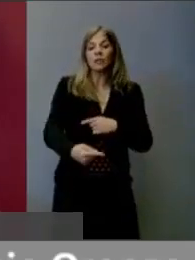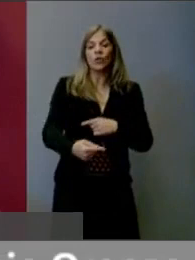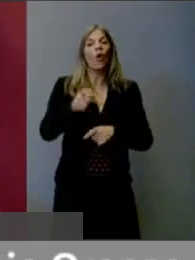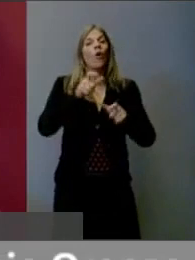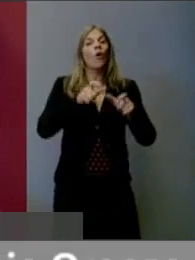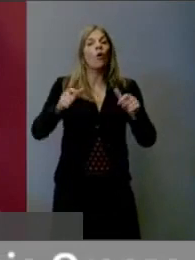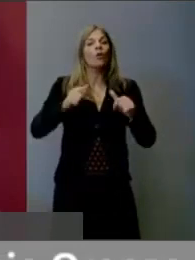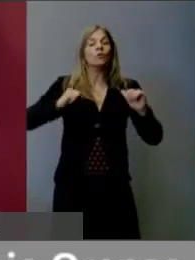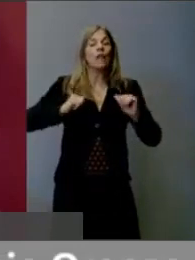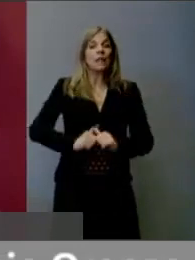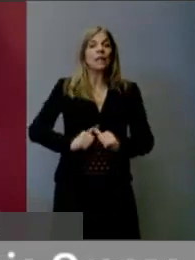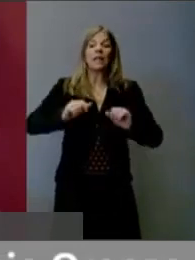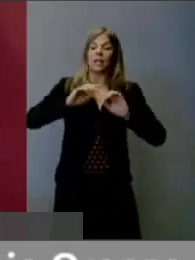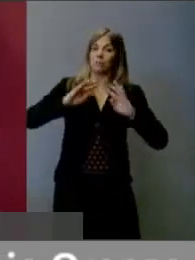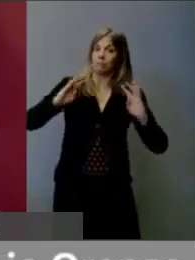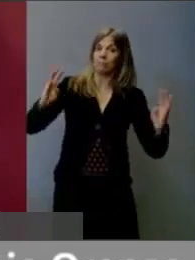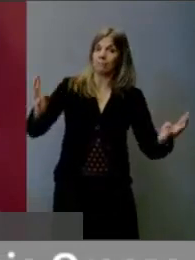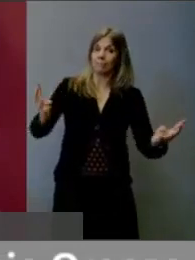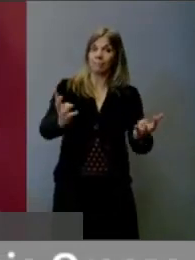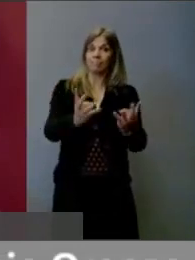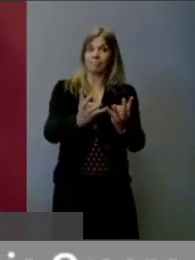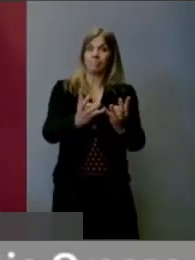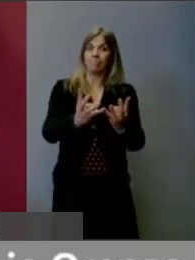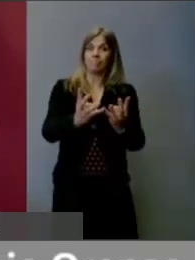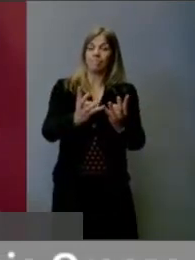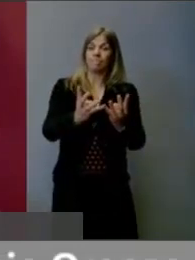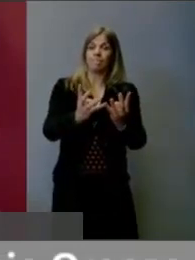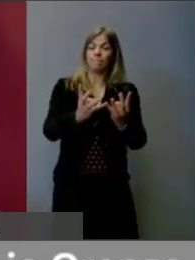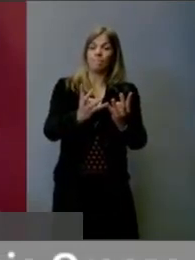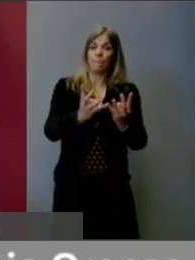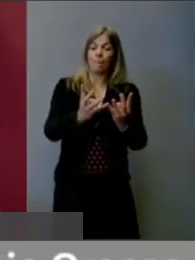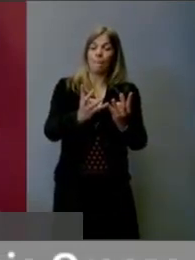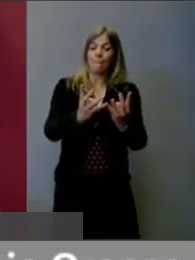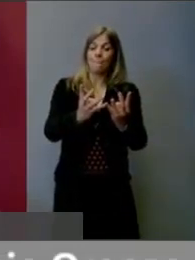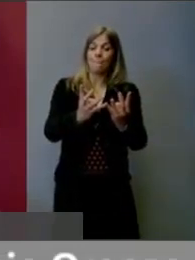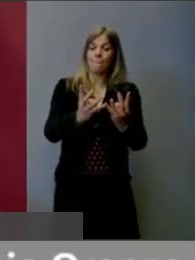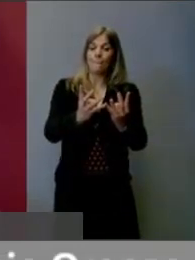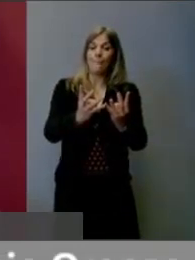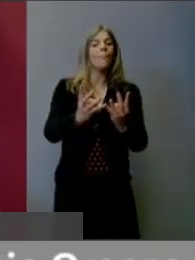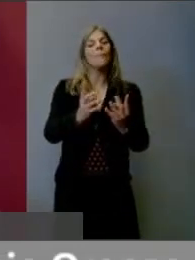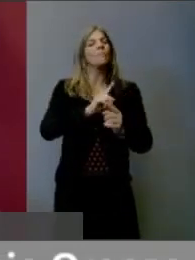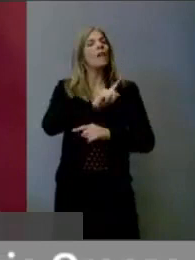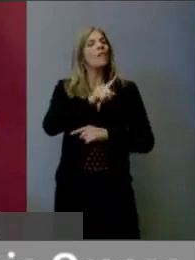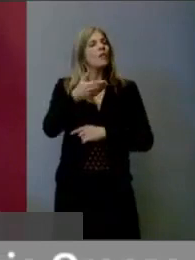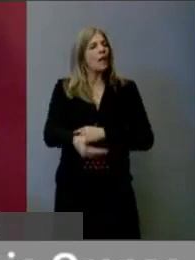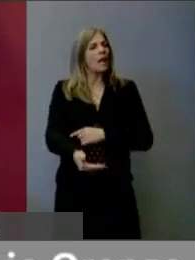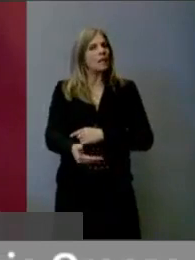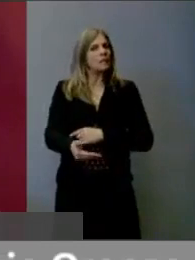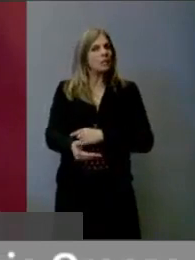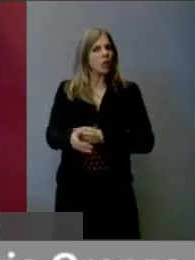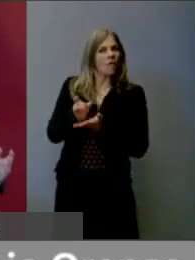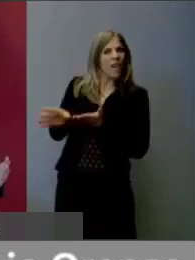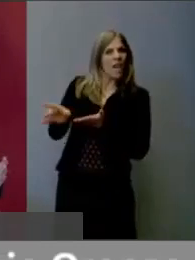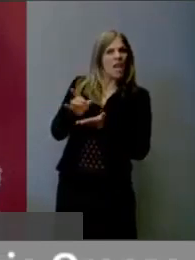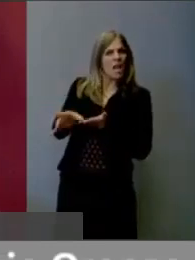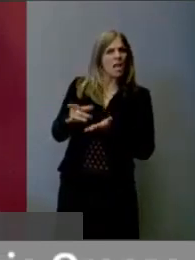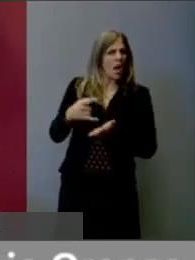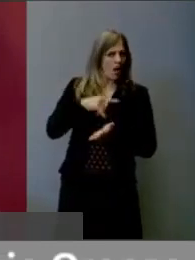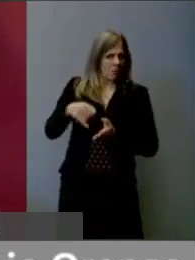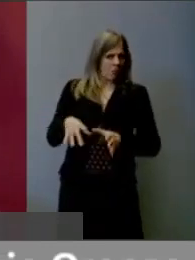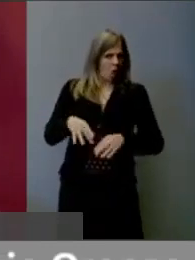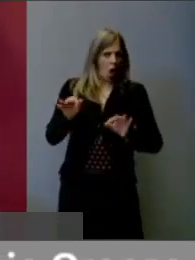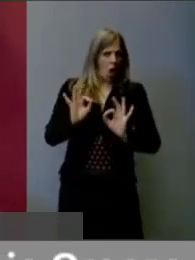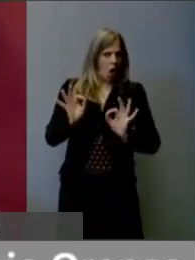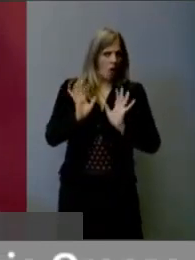con i cittadini, nessuno ha avviato delle attività di esproprio, nessuno ha mai comunicato